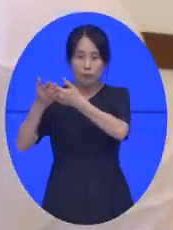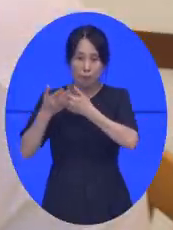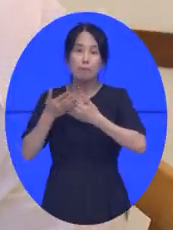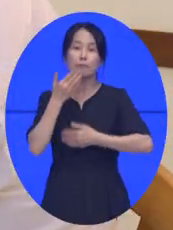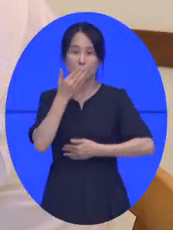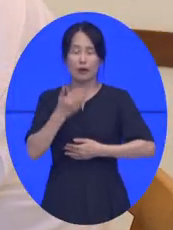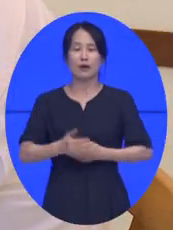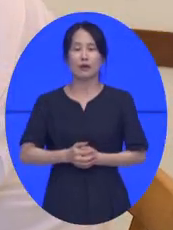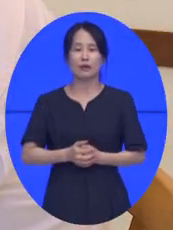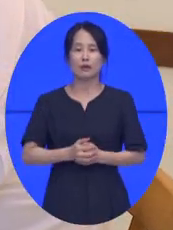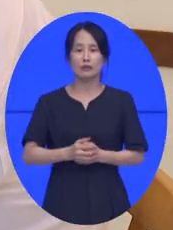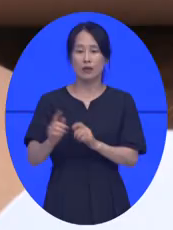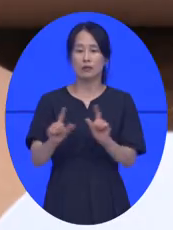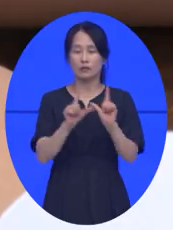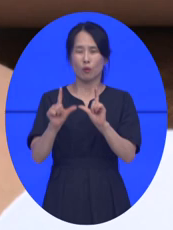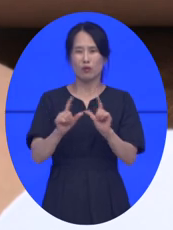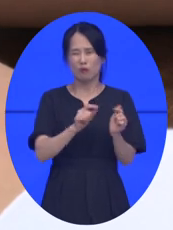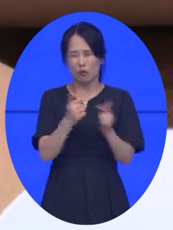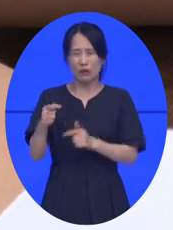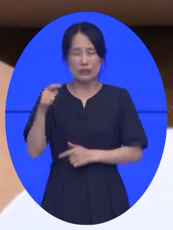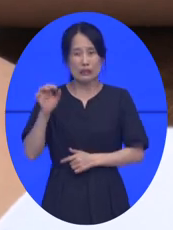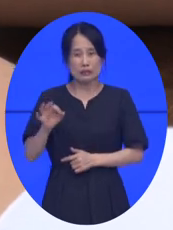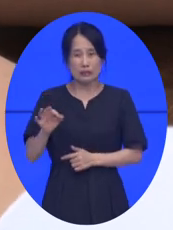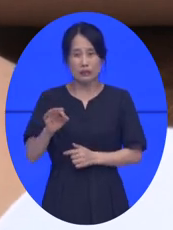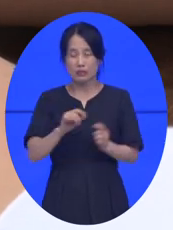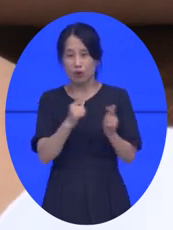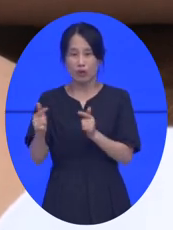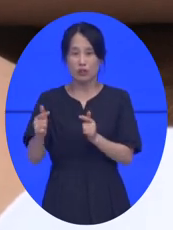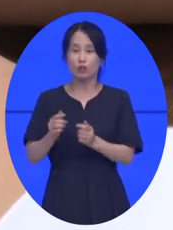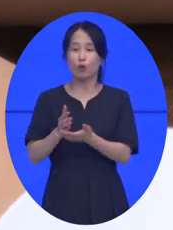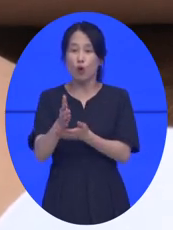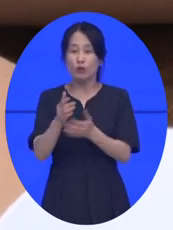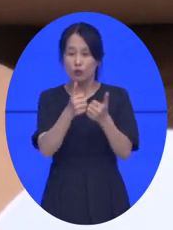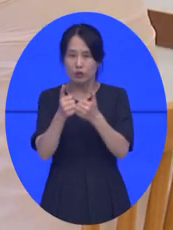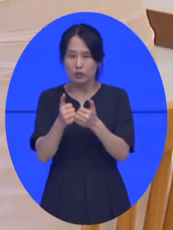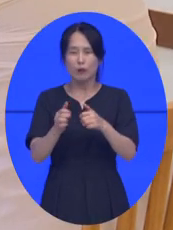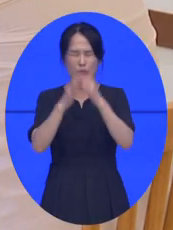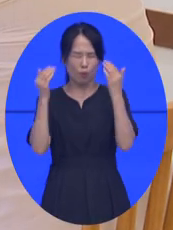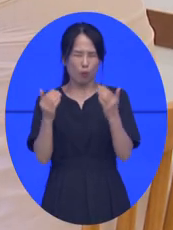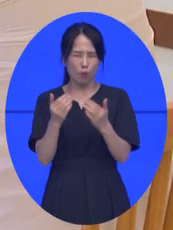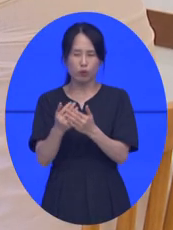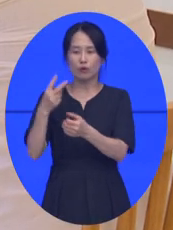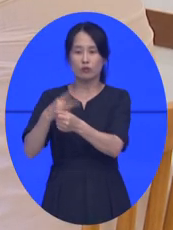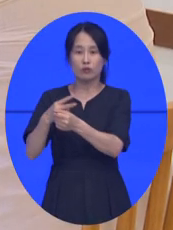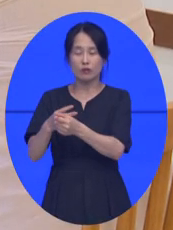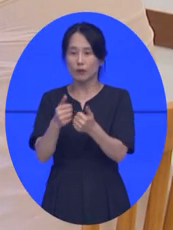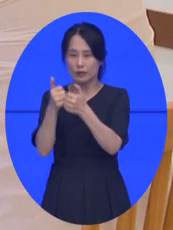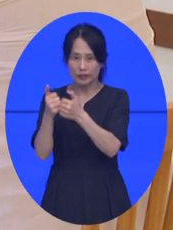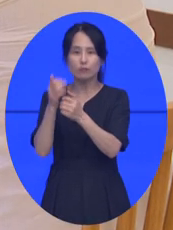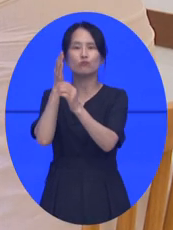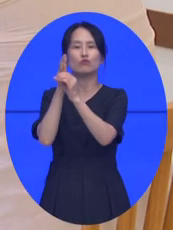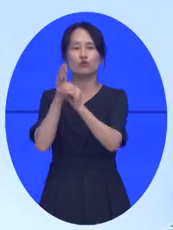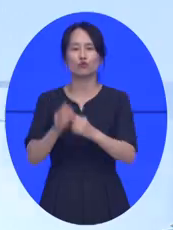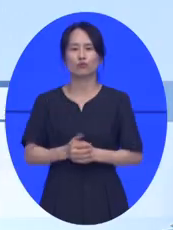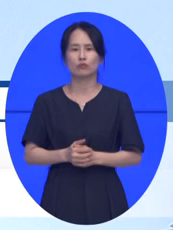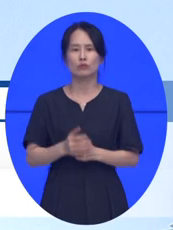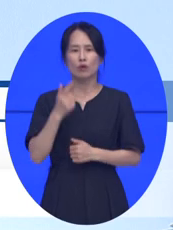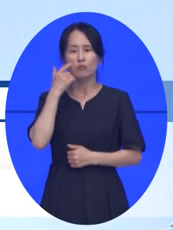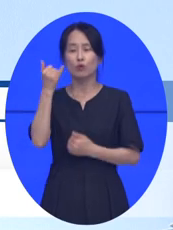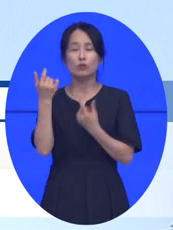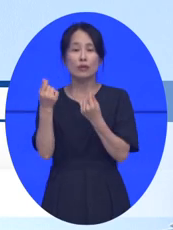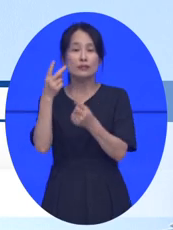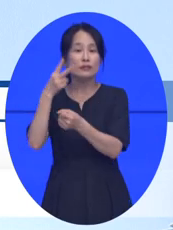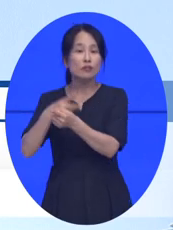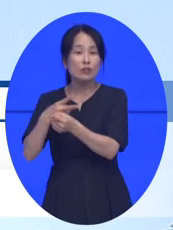받고 있습니다. 생활 속 시시콜콜한 것부터 진로 상담까지 믿을 수 있는 어른의 역할을 해주는 겁니다. 부모님